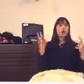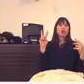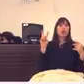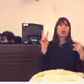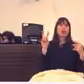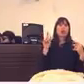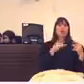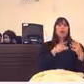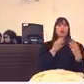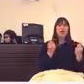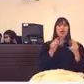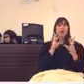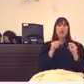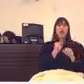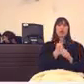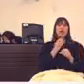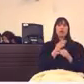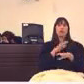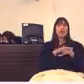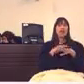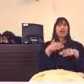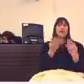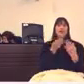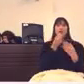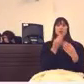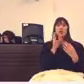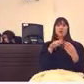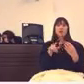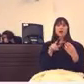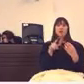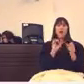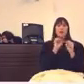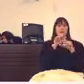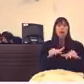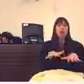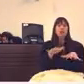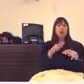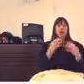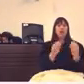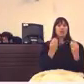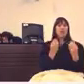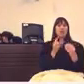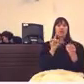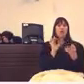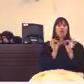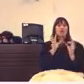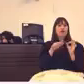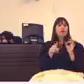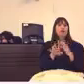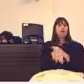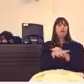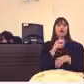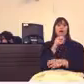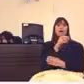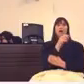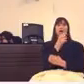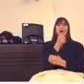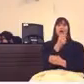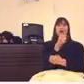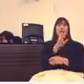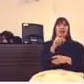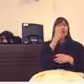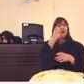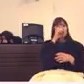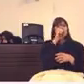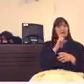בכל הקשור לפעילות של חסד ומתן מזון, שגם כן פלשה לנכס שלא כדין, וגם היא מפונה. רק הם נהגו